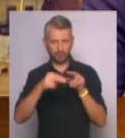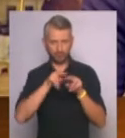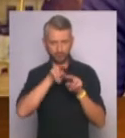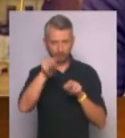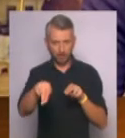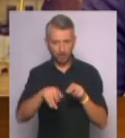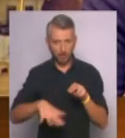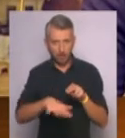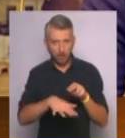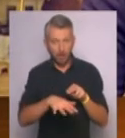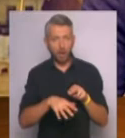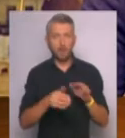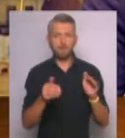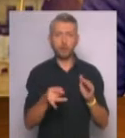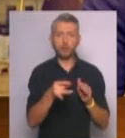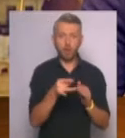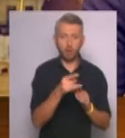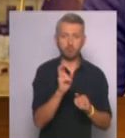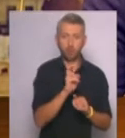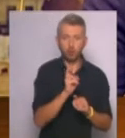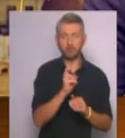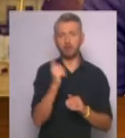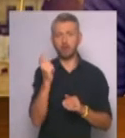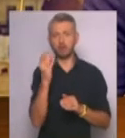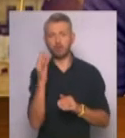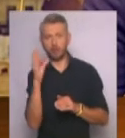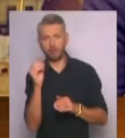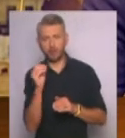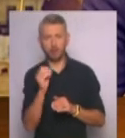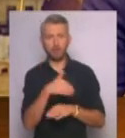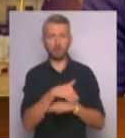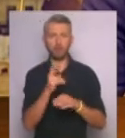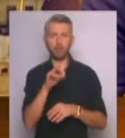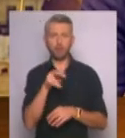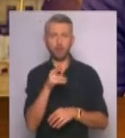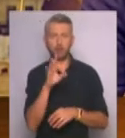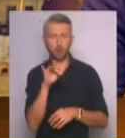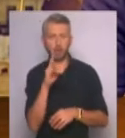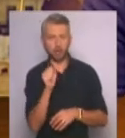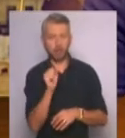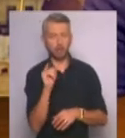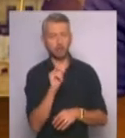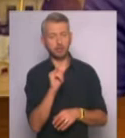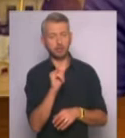мікрорайон Бортничі, Харківське шосе, Ташкентськ, вибачте, Колекторна. Так.